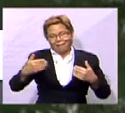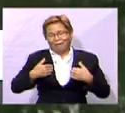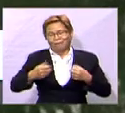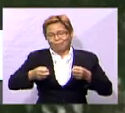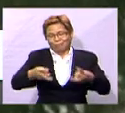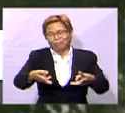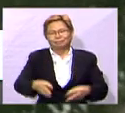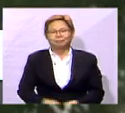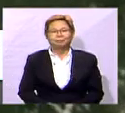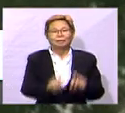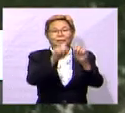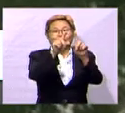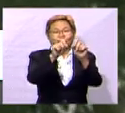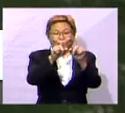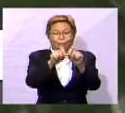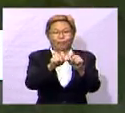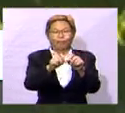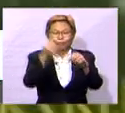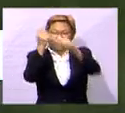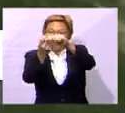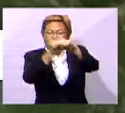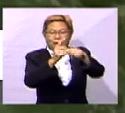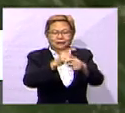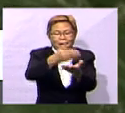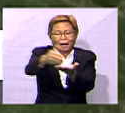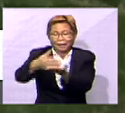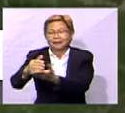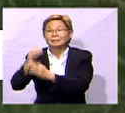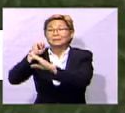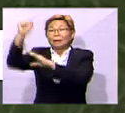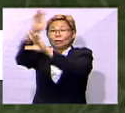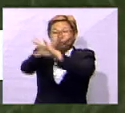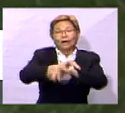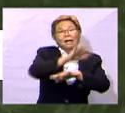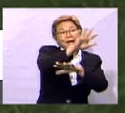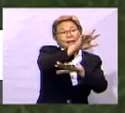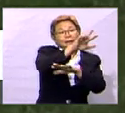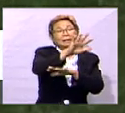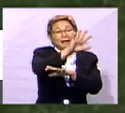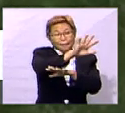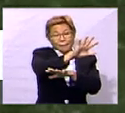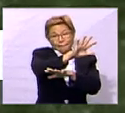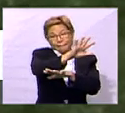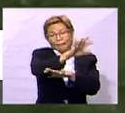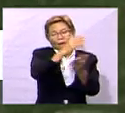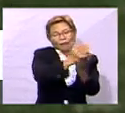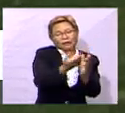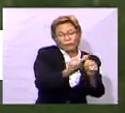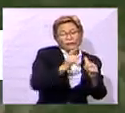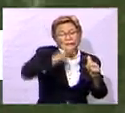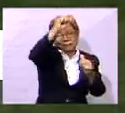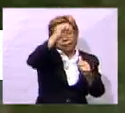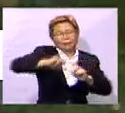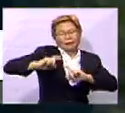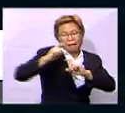luar 11 pakej pembinaan telah diagih di Sarawak dan di Sabah menyaksikan lima daripada 35 pakej fasa pertama di Sabah